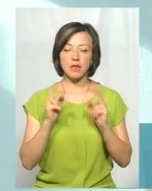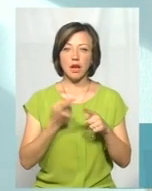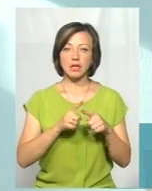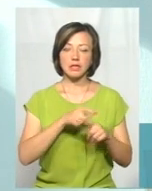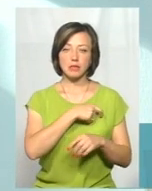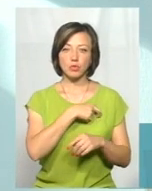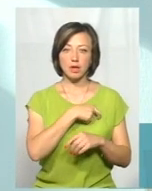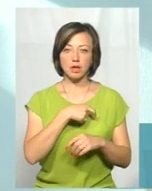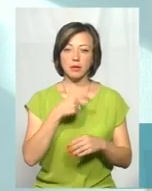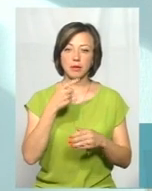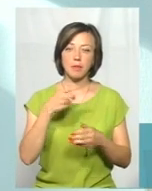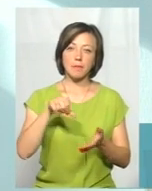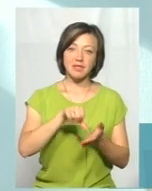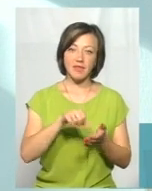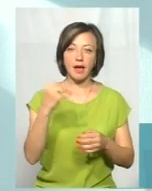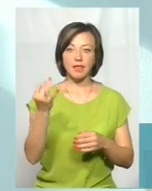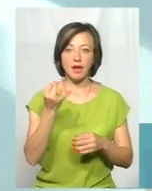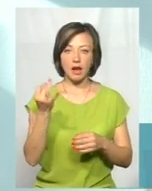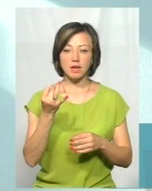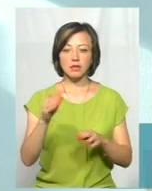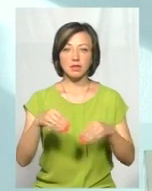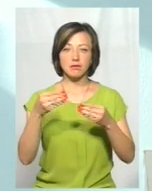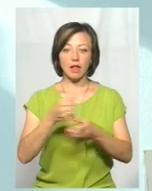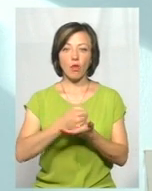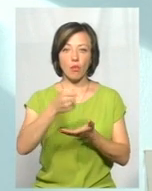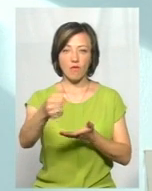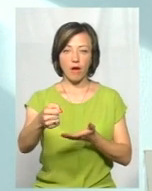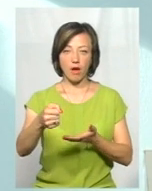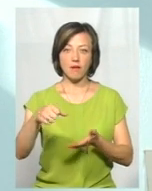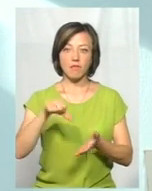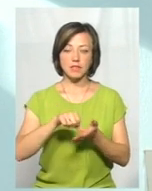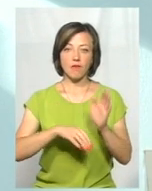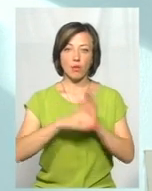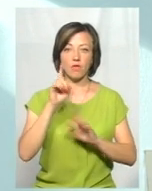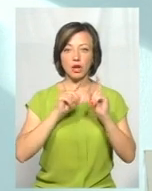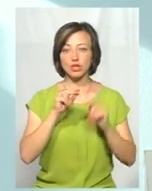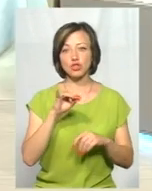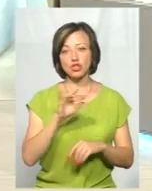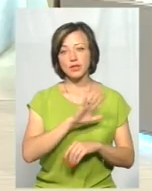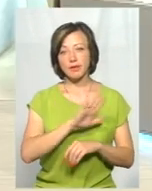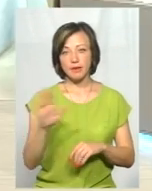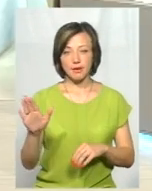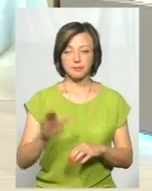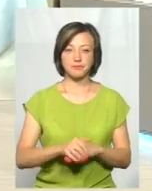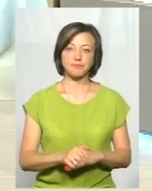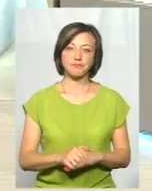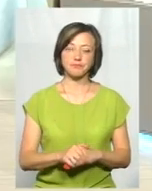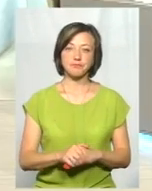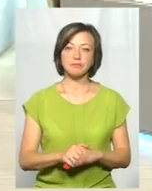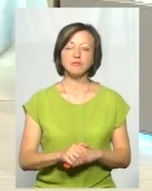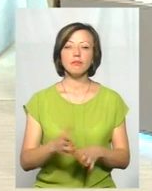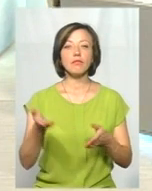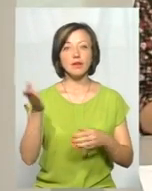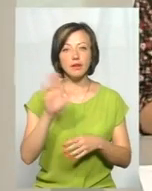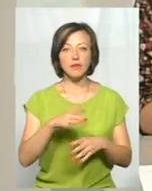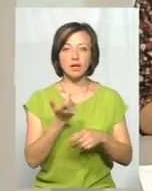депутат представляє ті інтереси, які вони йому делегували представляти у Верховній Раді, чи ні. Пані Оксано, то давайте